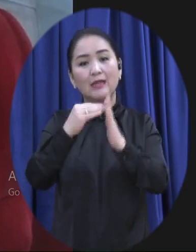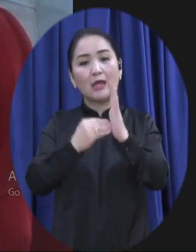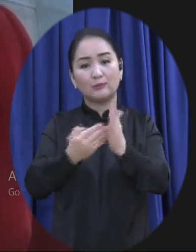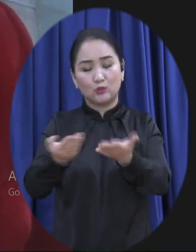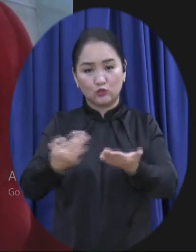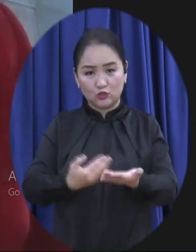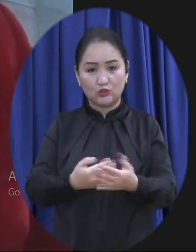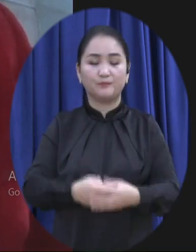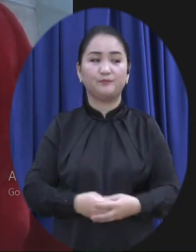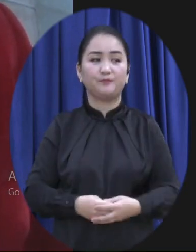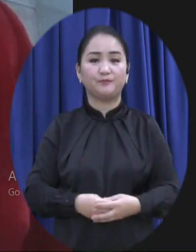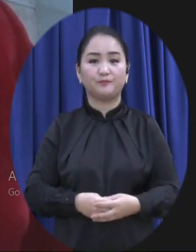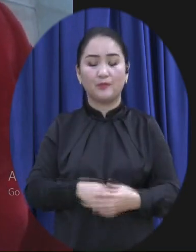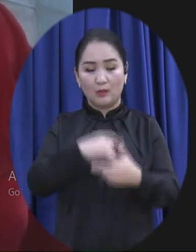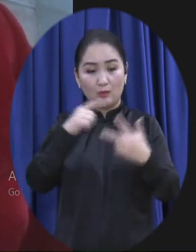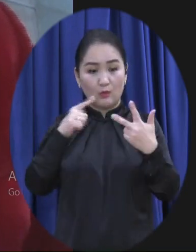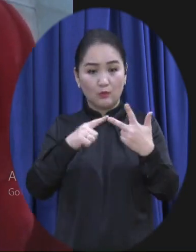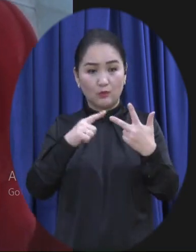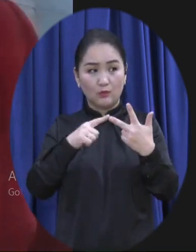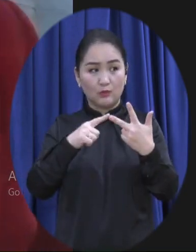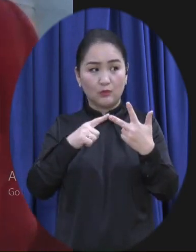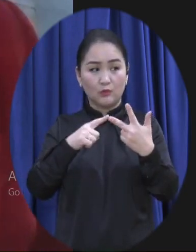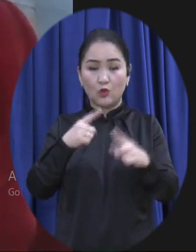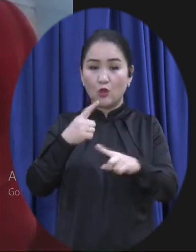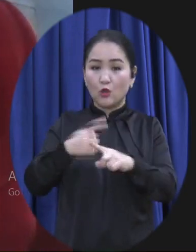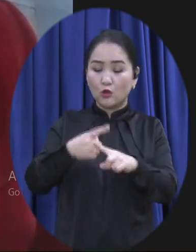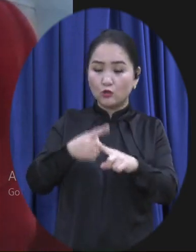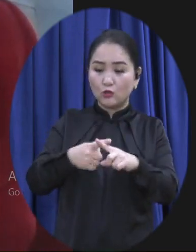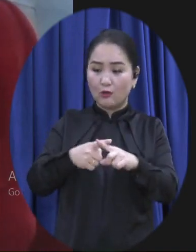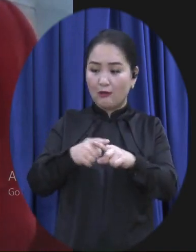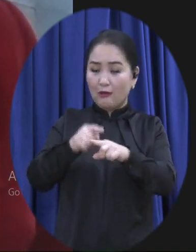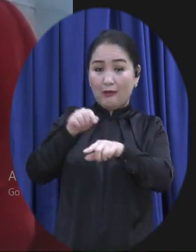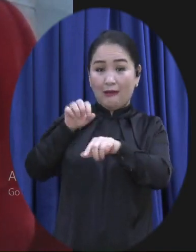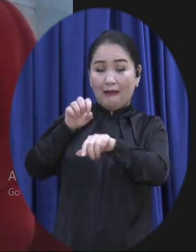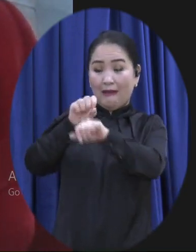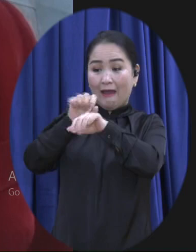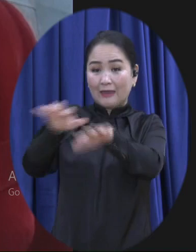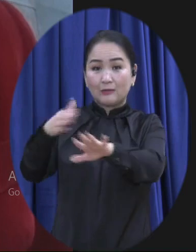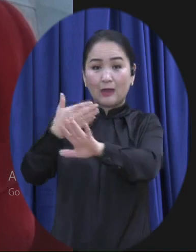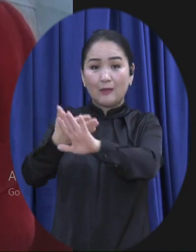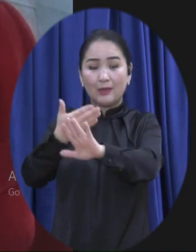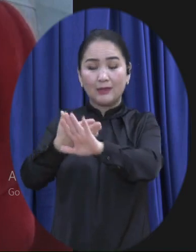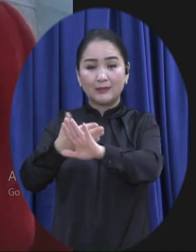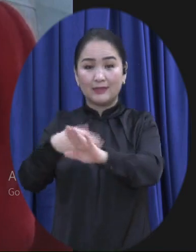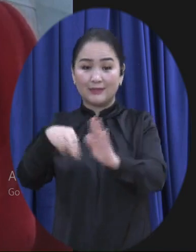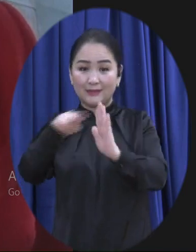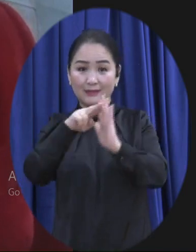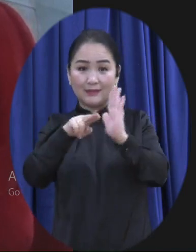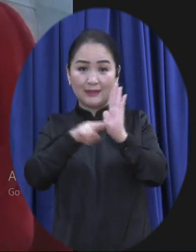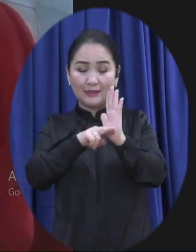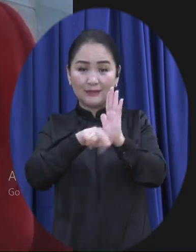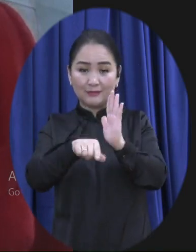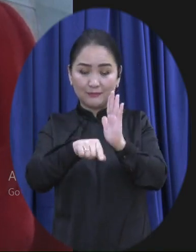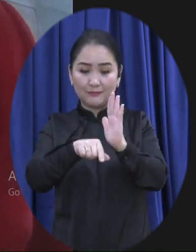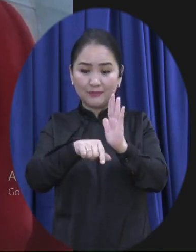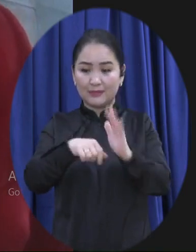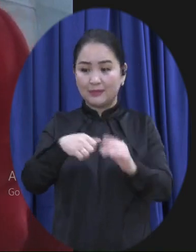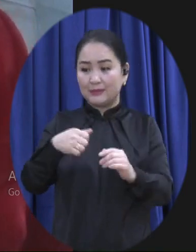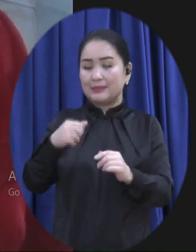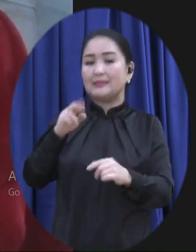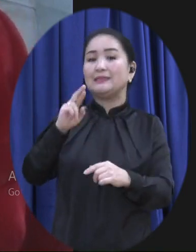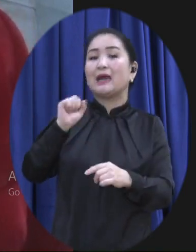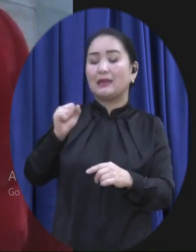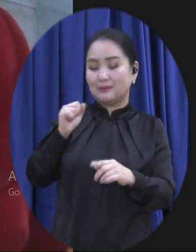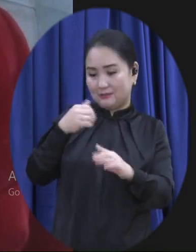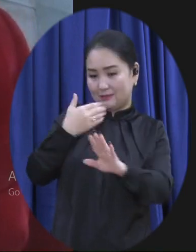өгөөч. А 3-дугаар орон нутгийн халдвар хамгааллын дэглэм тэр дундаа сумын эмчлүүдэд халдвар хамгааллын дэглэмийг хэрхэн яаж баримтлуулж байгаа вэ?